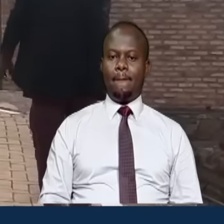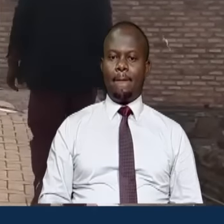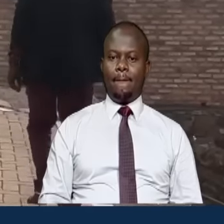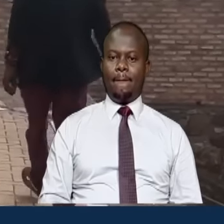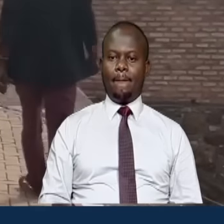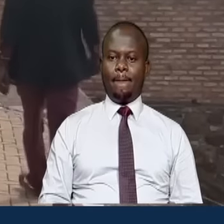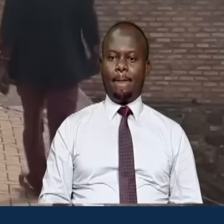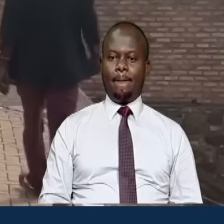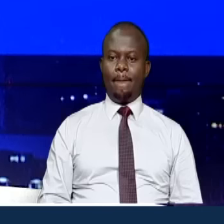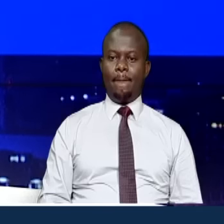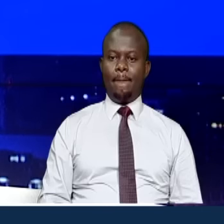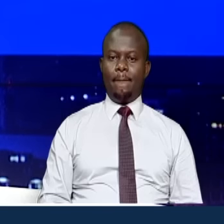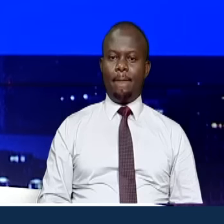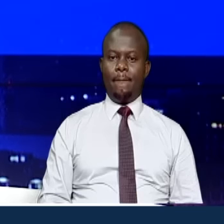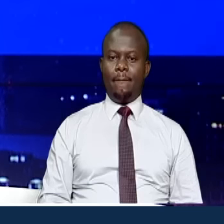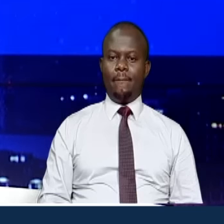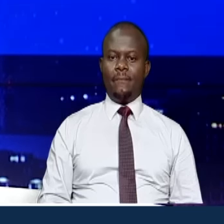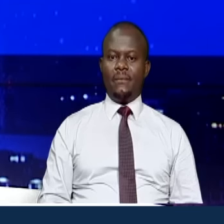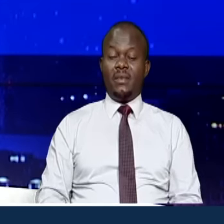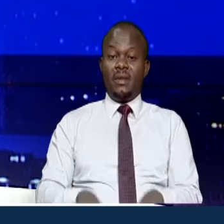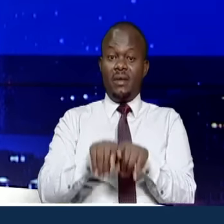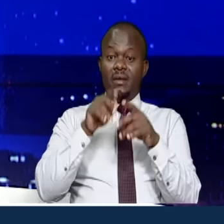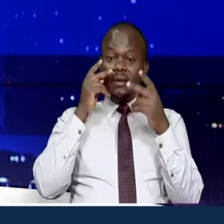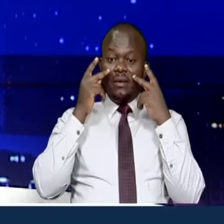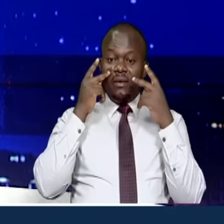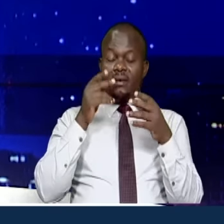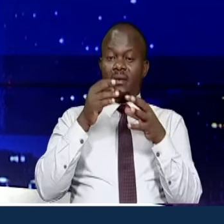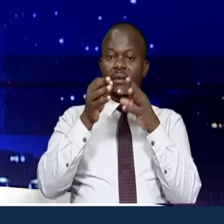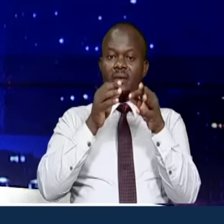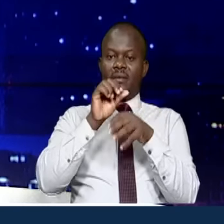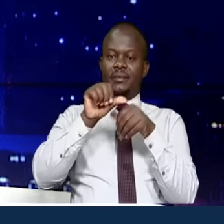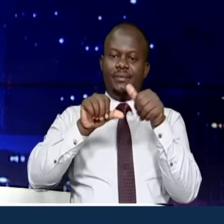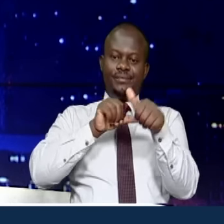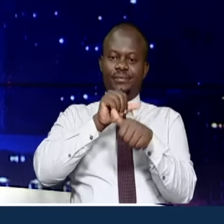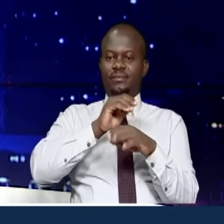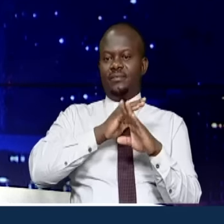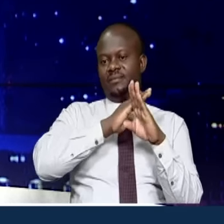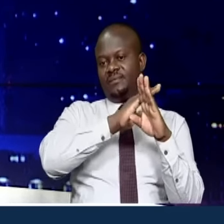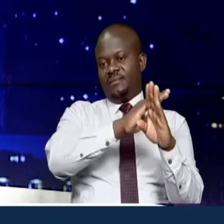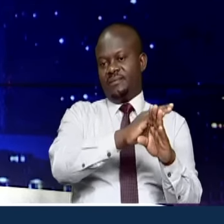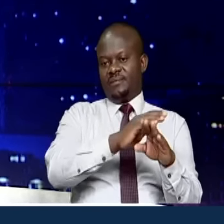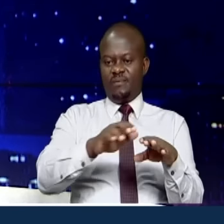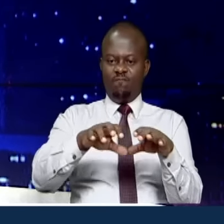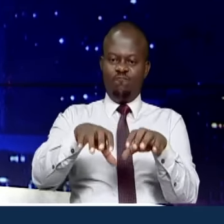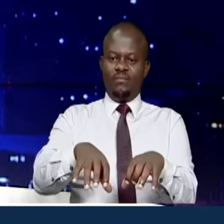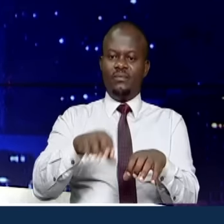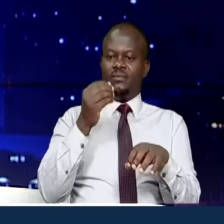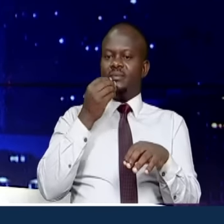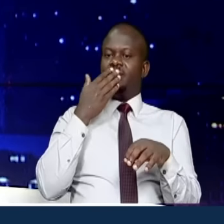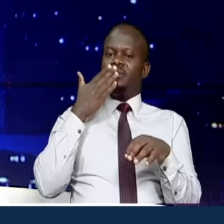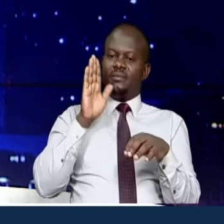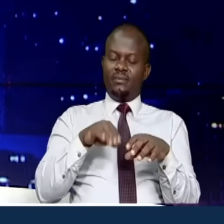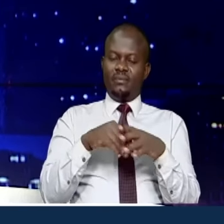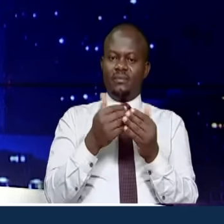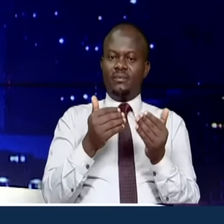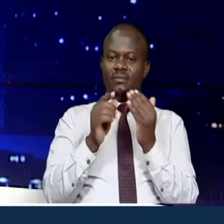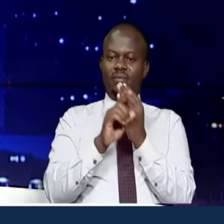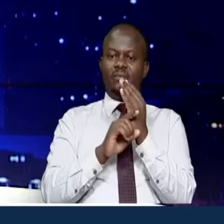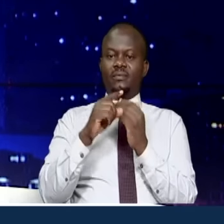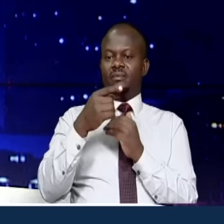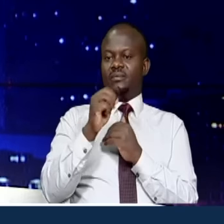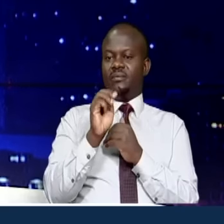igicumbi. Nkuko mubibonye yari inkuru yagarukaga ku bijyanye no kurwanya igwingira n'imirire mibi mu bana mu karere ka